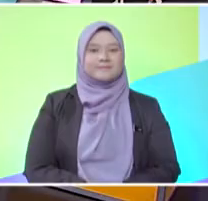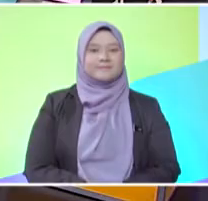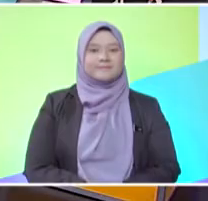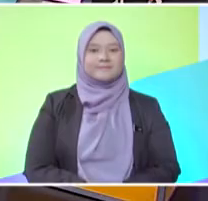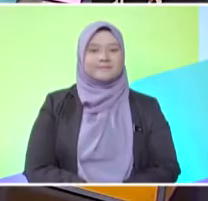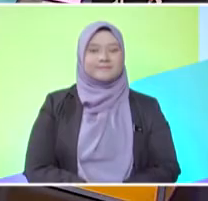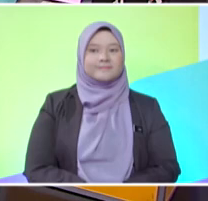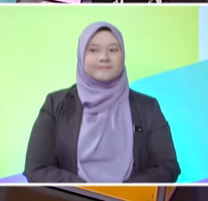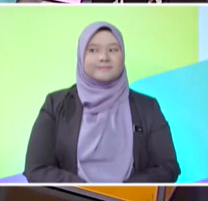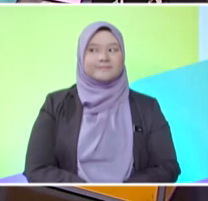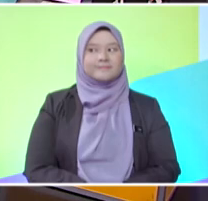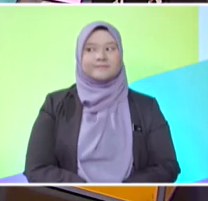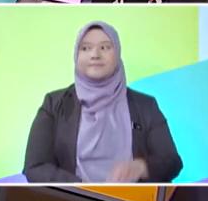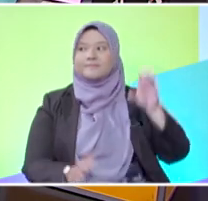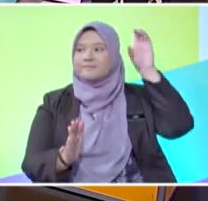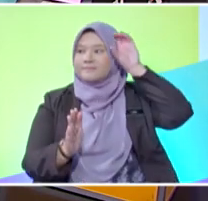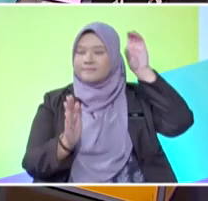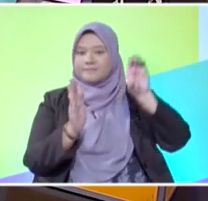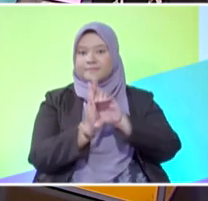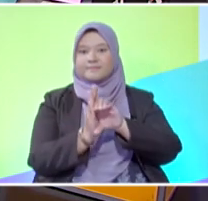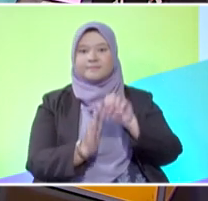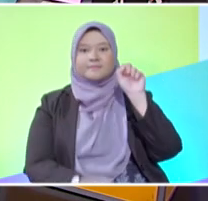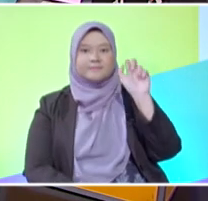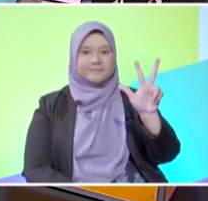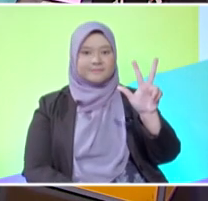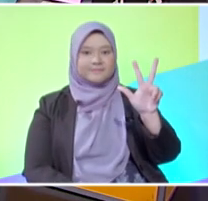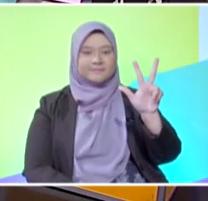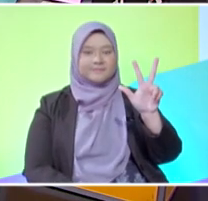ini yang bunyi yang ganas itu hah